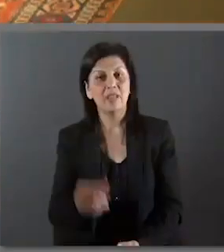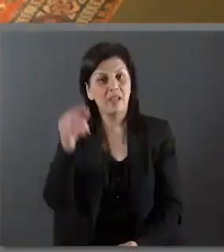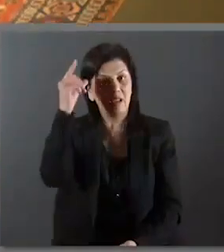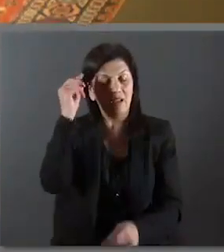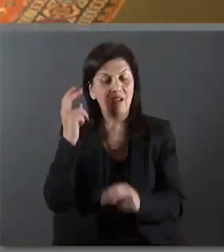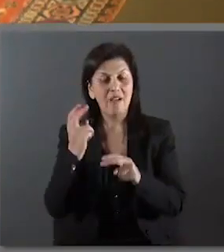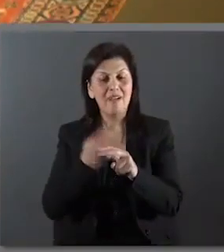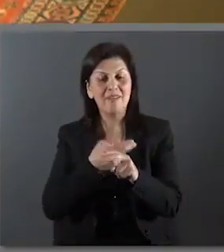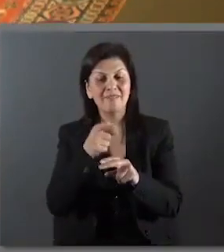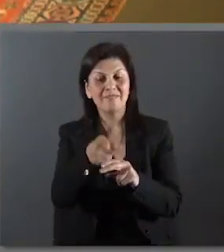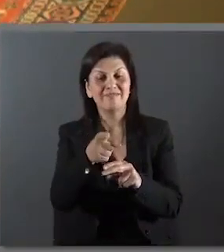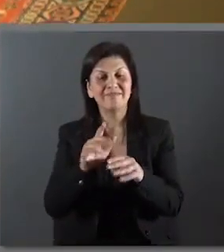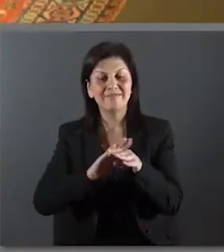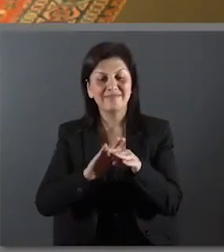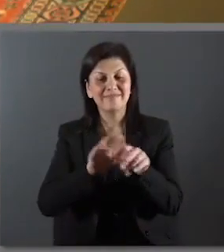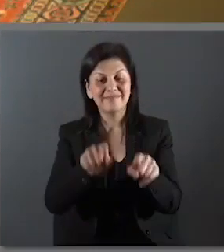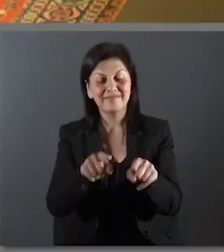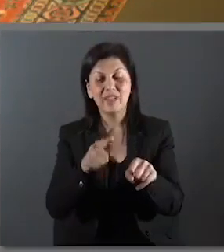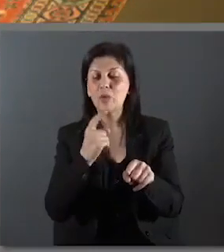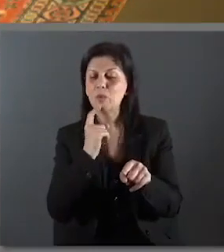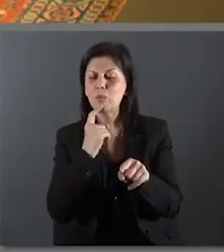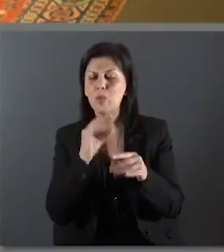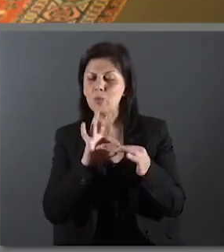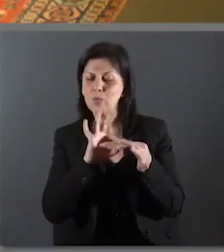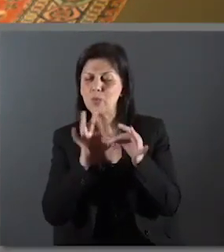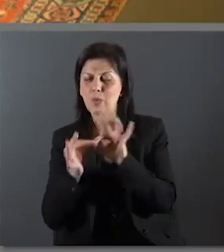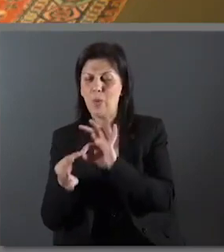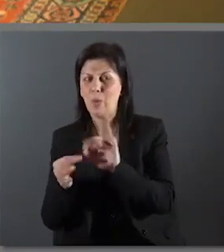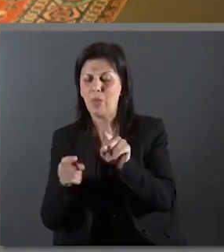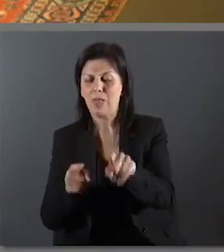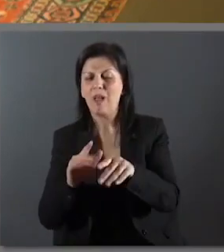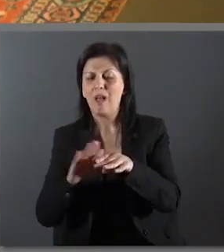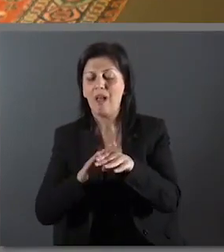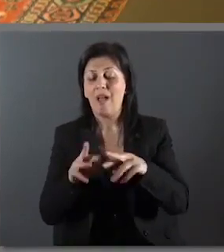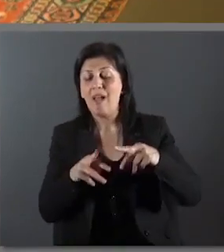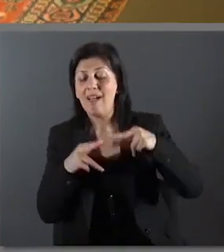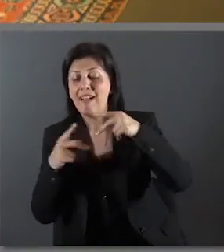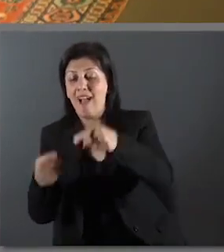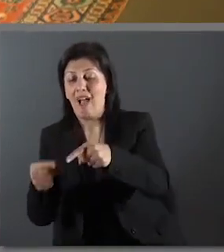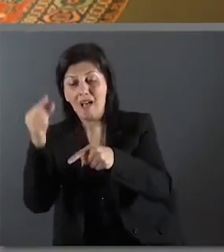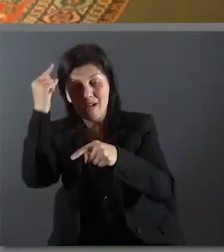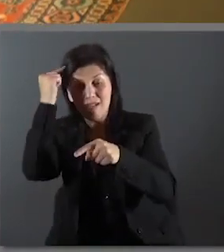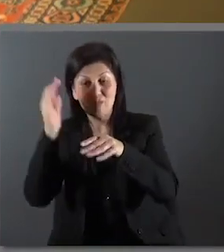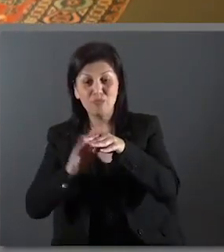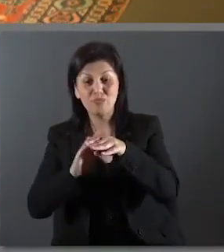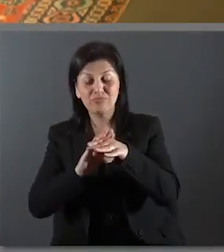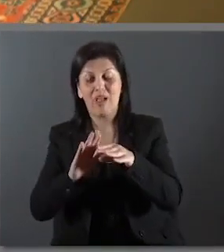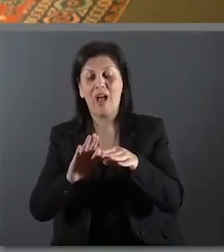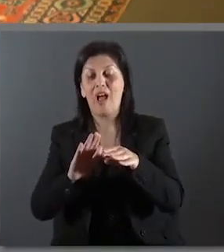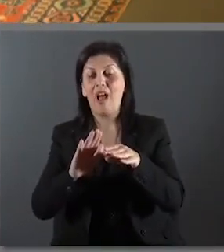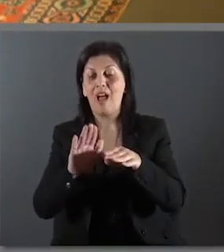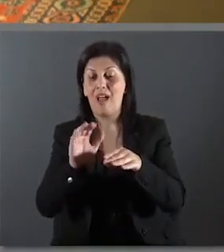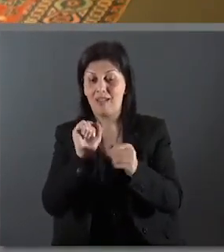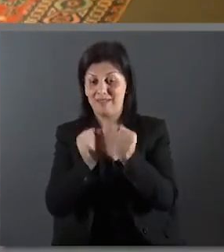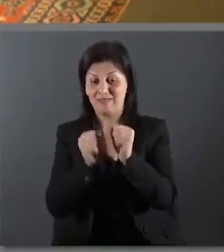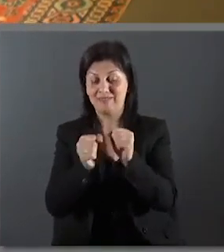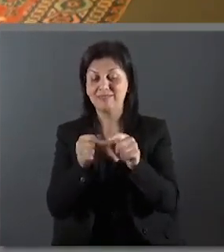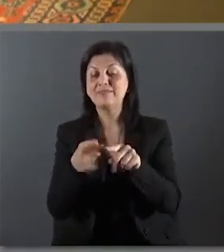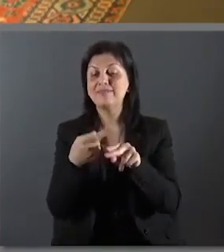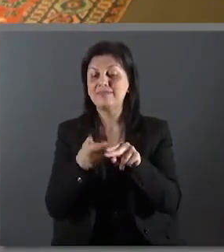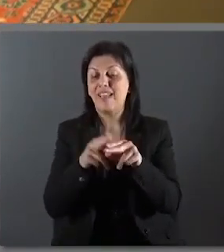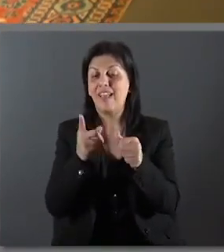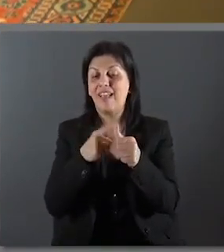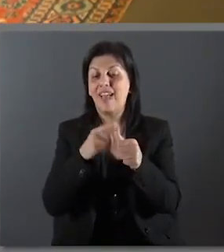Xofsuz xalçalar sırasında ən çətin ərsəyə gələn və öz-özlüyündə xofsuz xalçadan xovlu xalçaya keçid təşkil